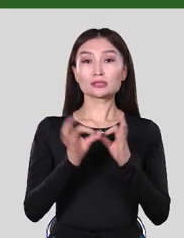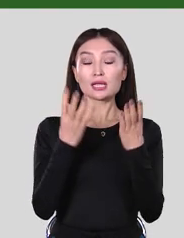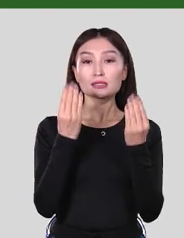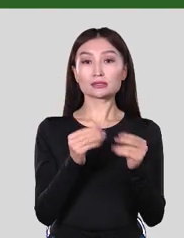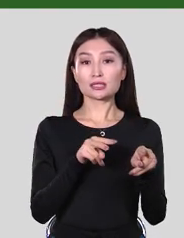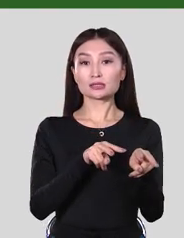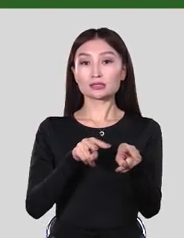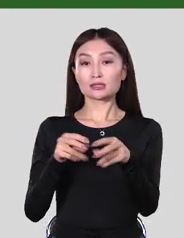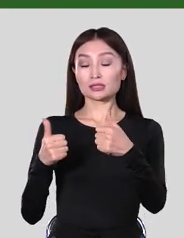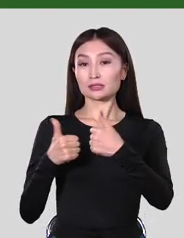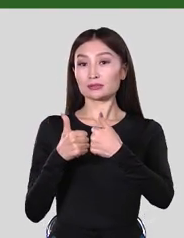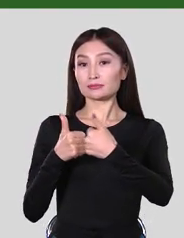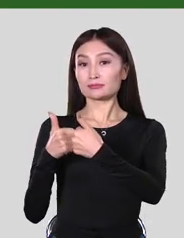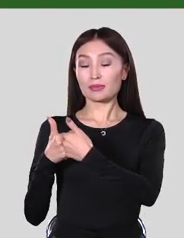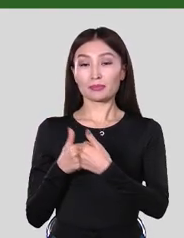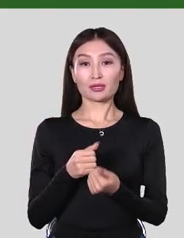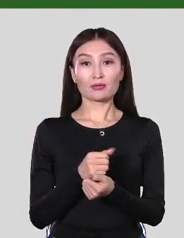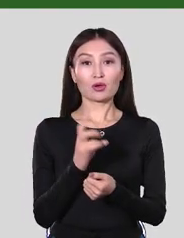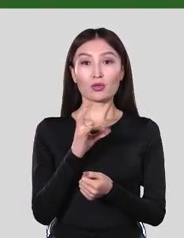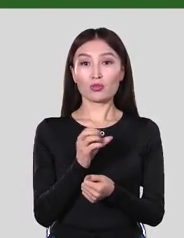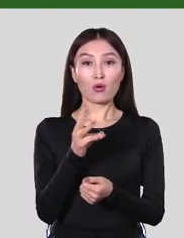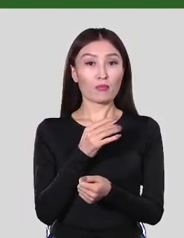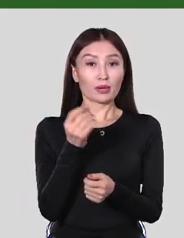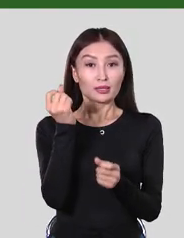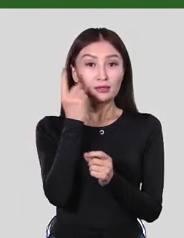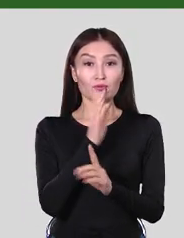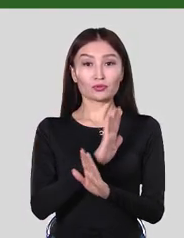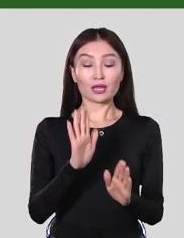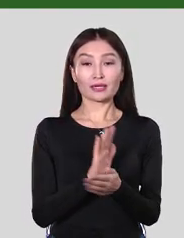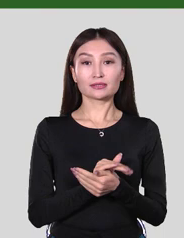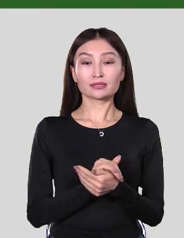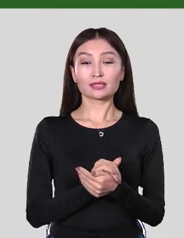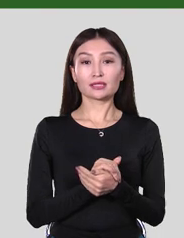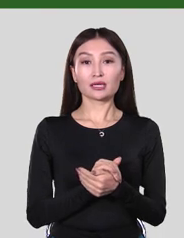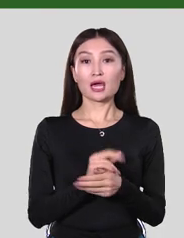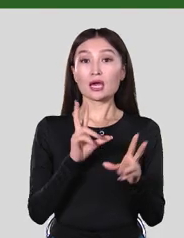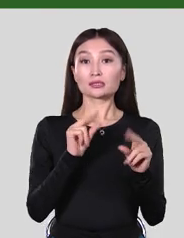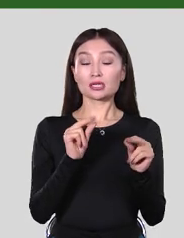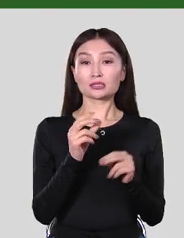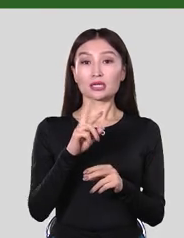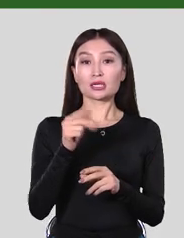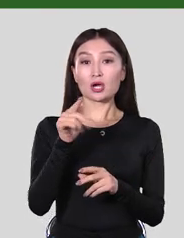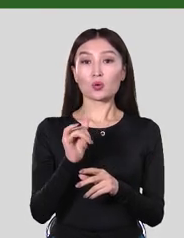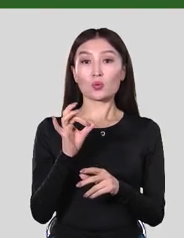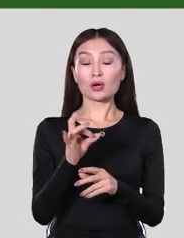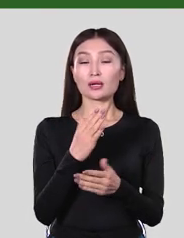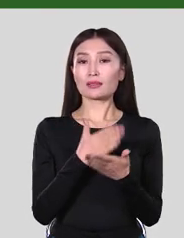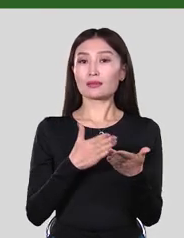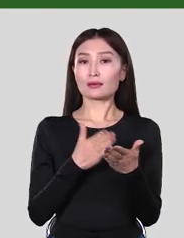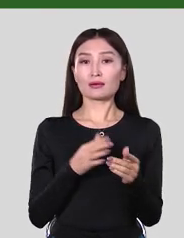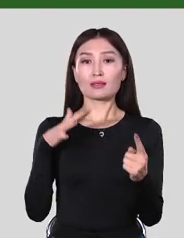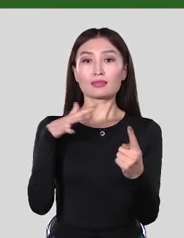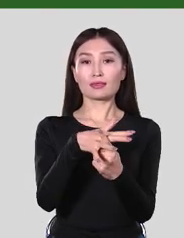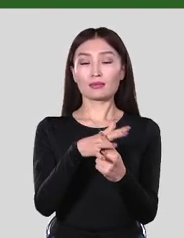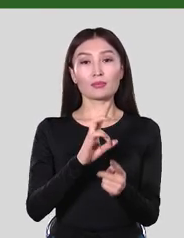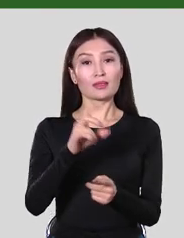следовать за вами буквально по пятам, но вы об этом даже не узнаете. К счастью, ягуар практически никогда не